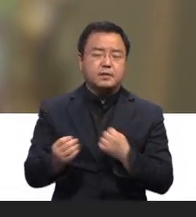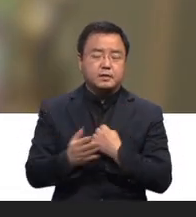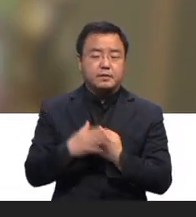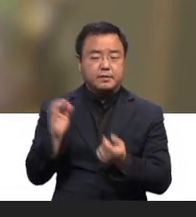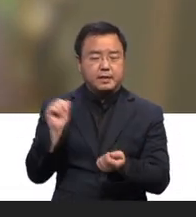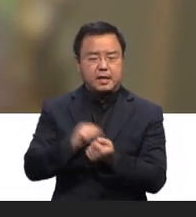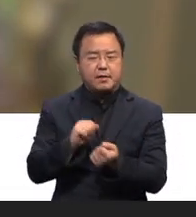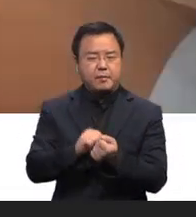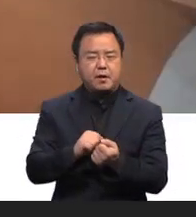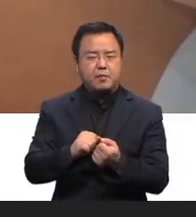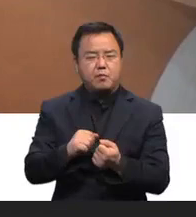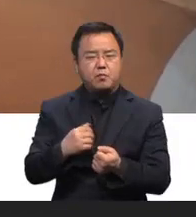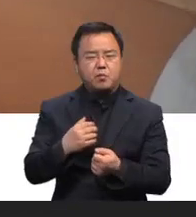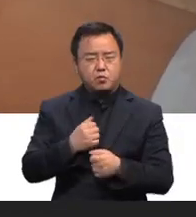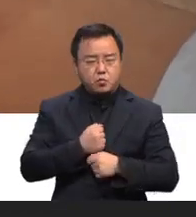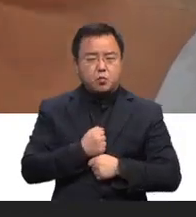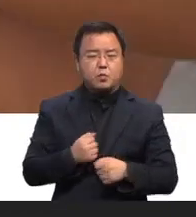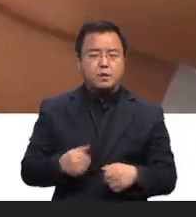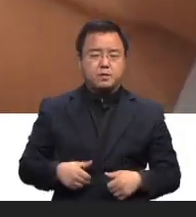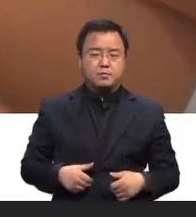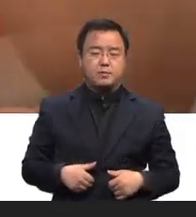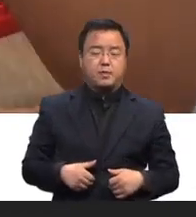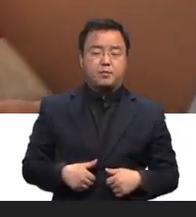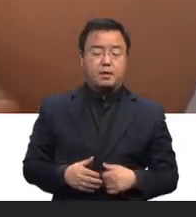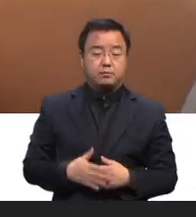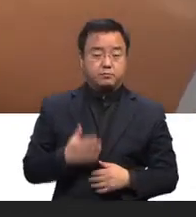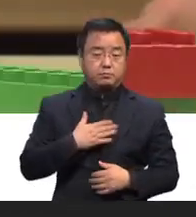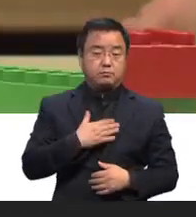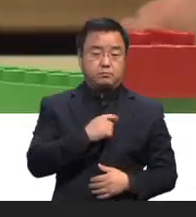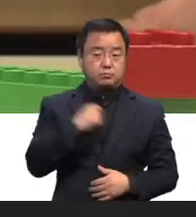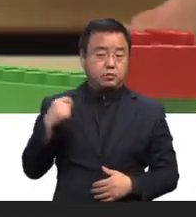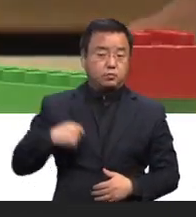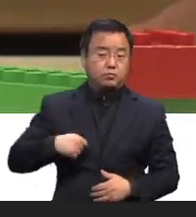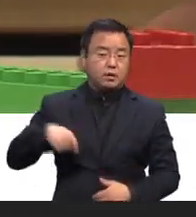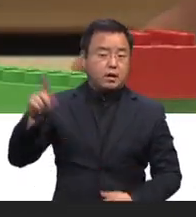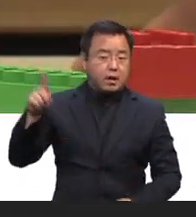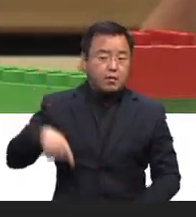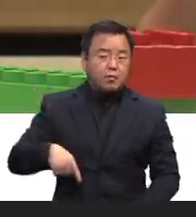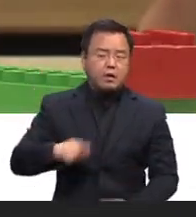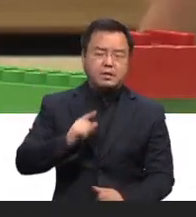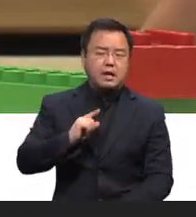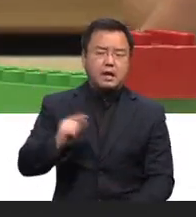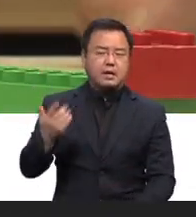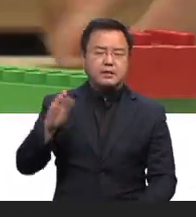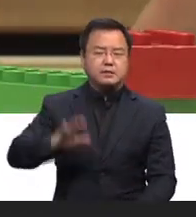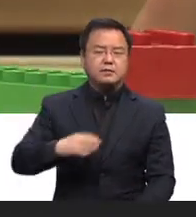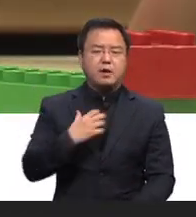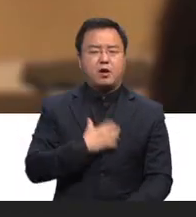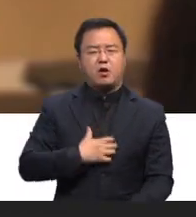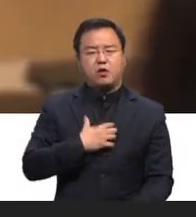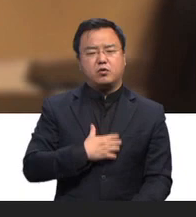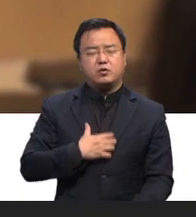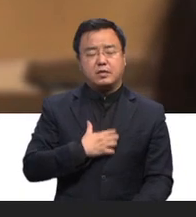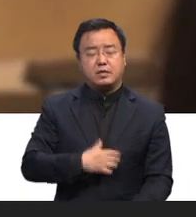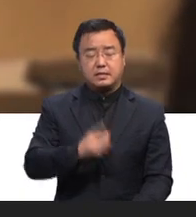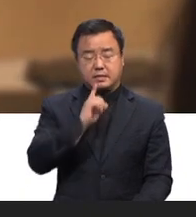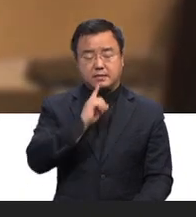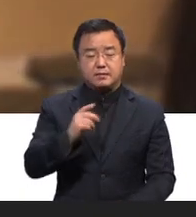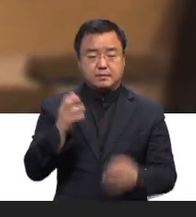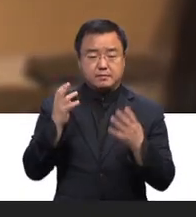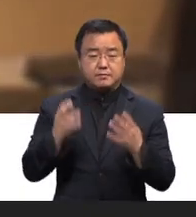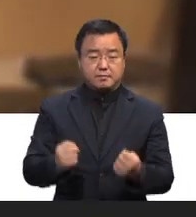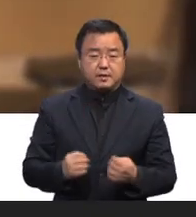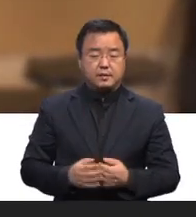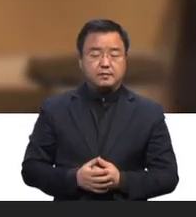때문일 텐데요 어 여기에서 또 나는 중국을 다녀 오지는 않았지만 그래도 걱정이 된다 이런 분들이 또 추가로